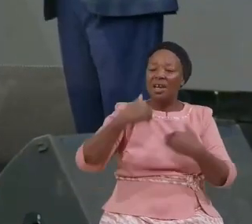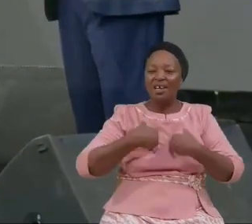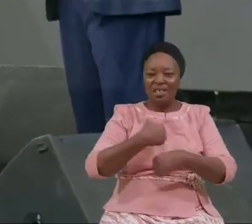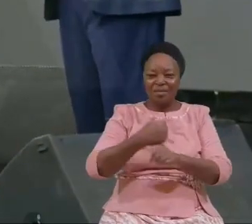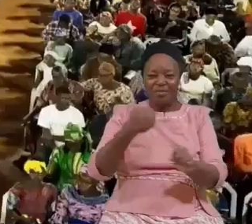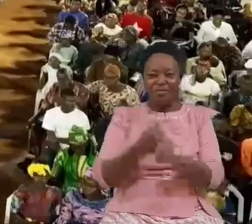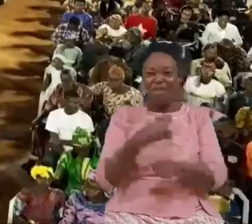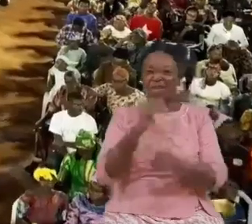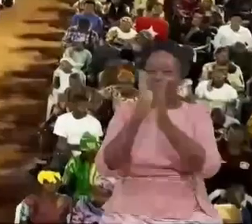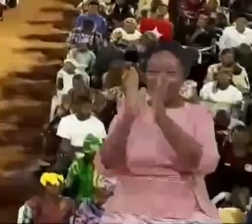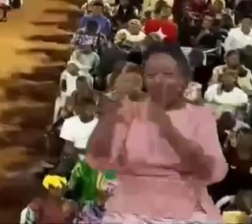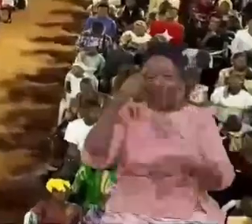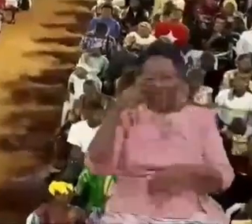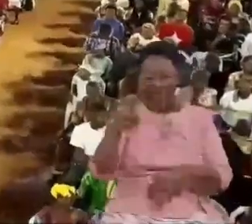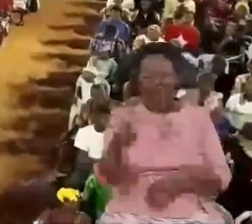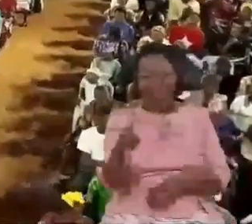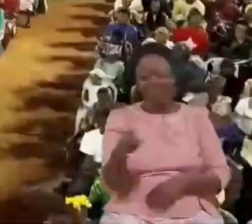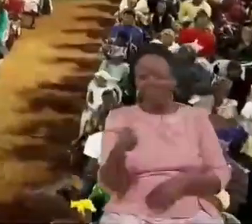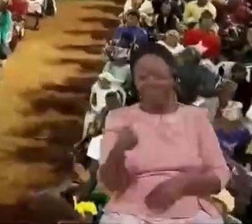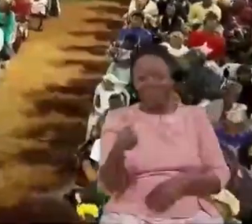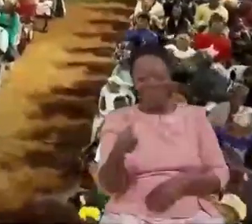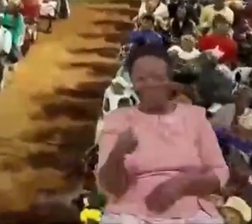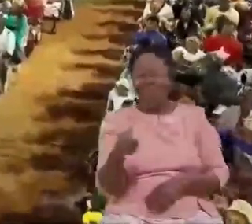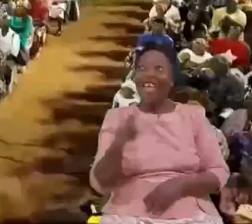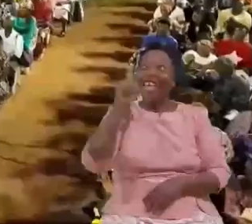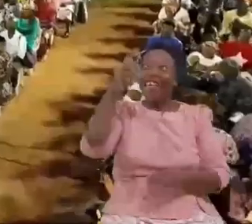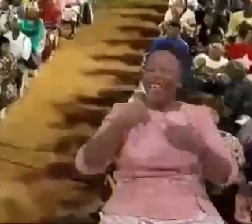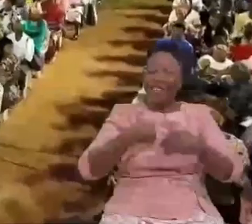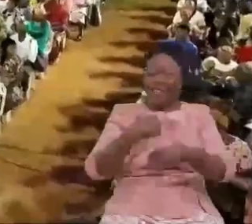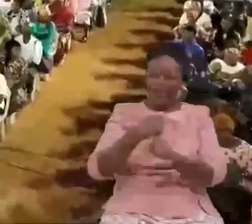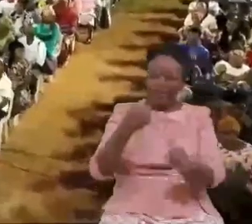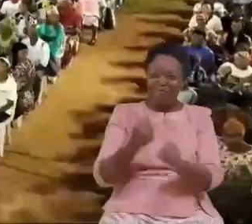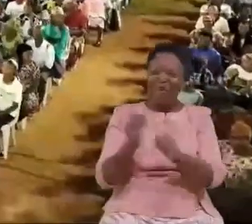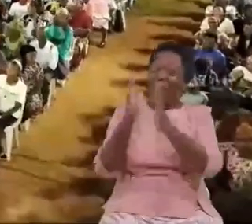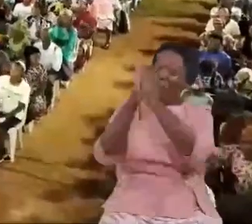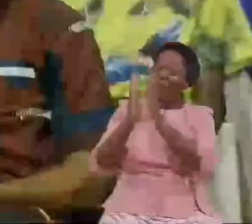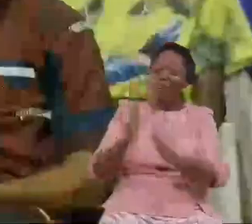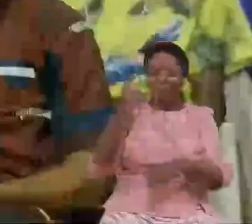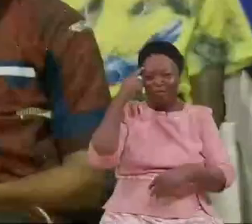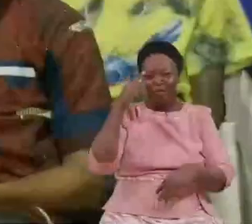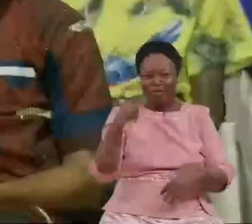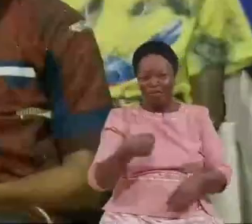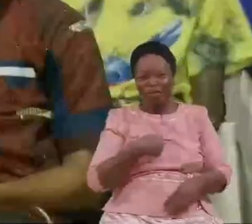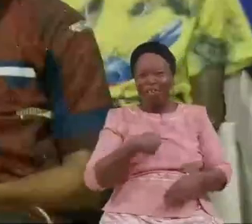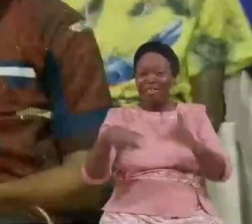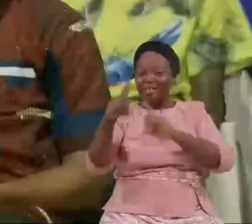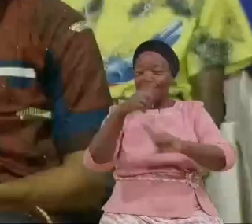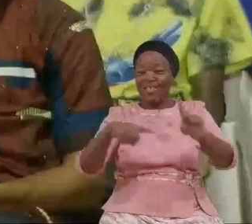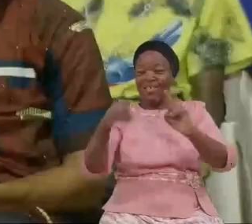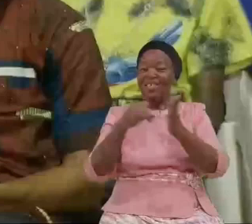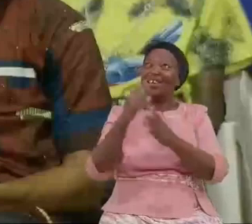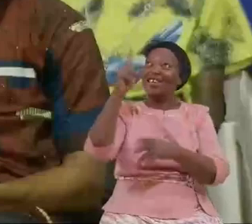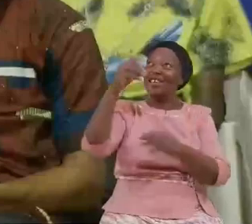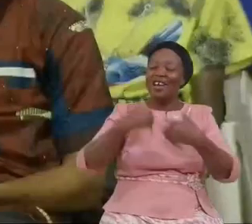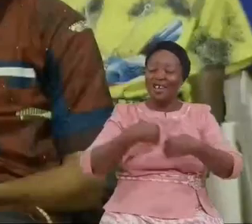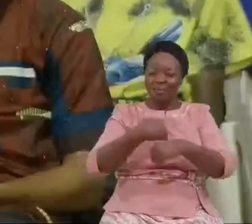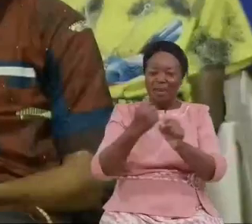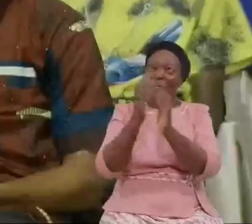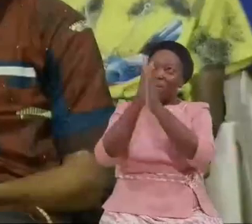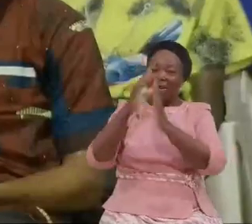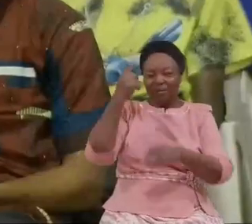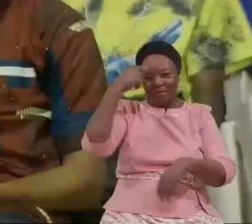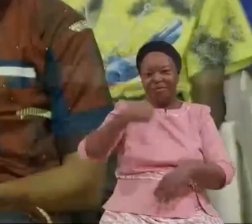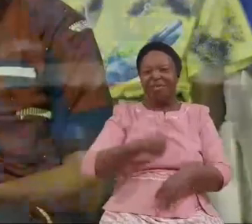il a intercédé pour toi ce soir il a intercéder pour moi intercession